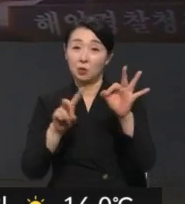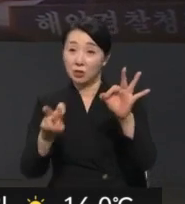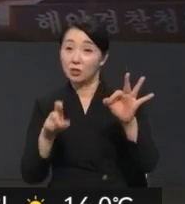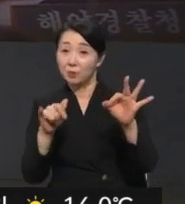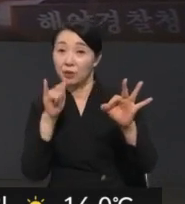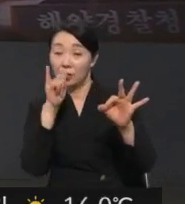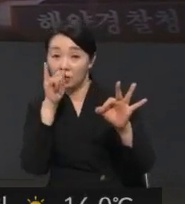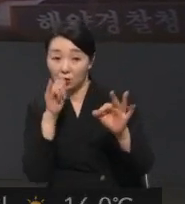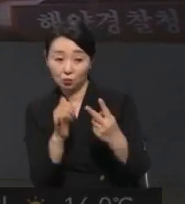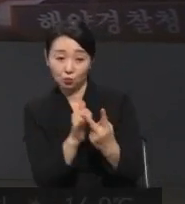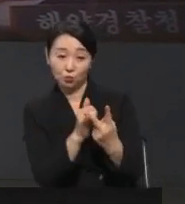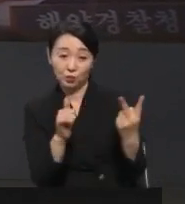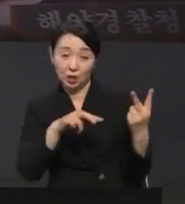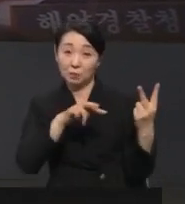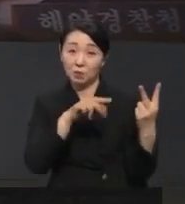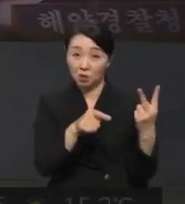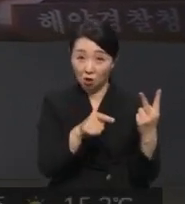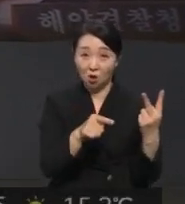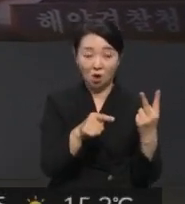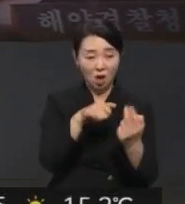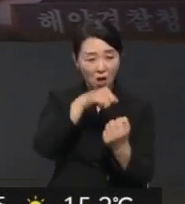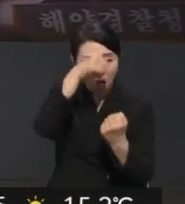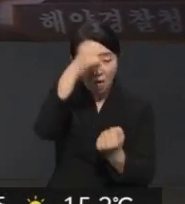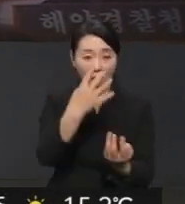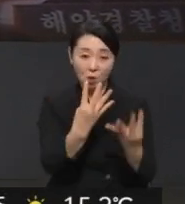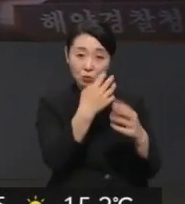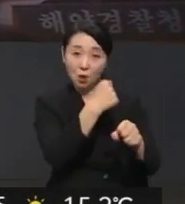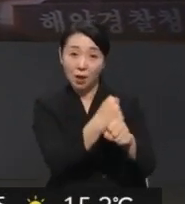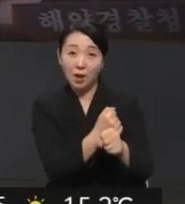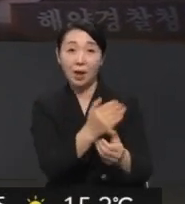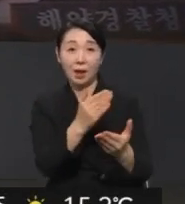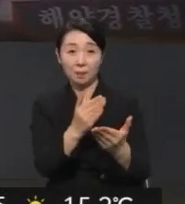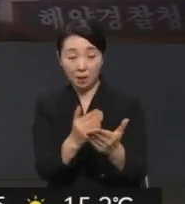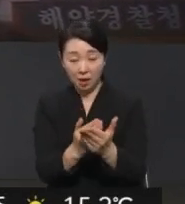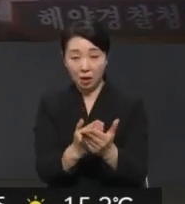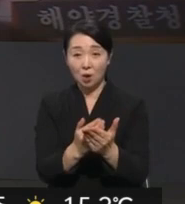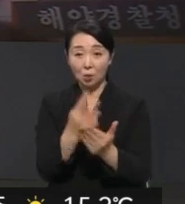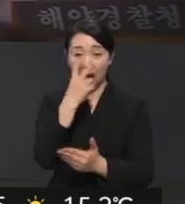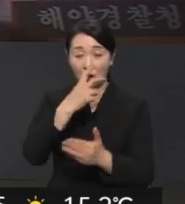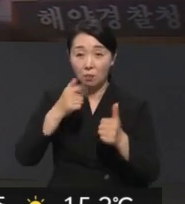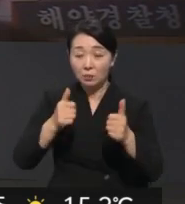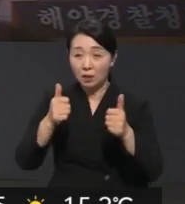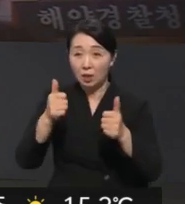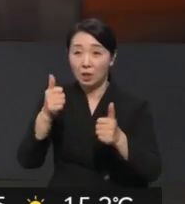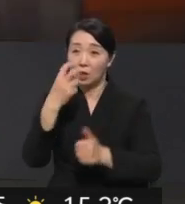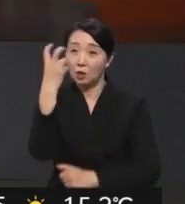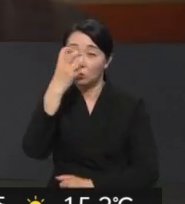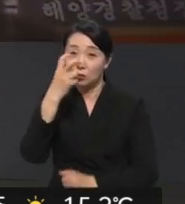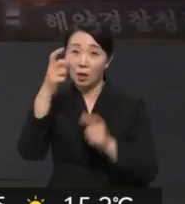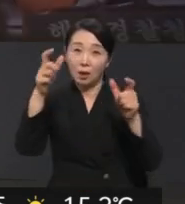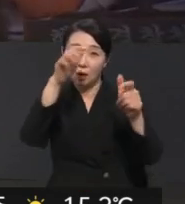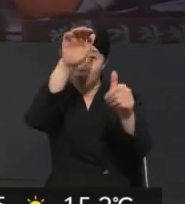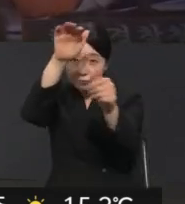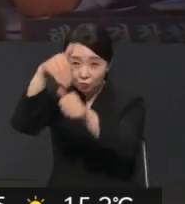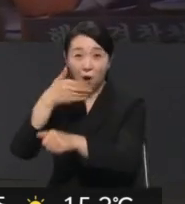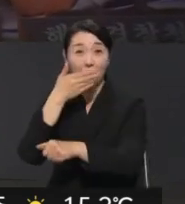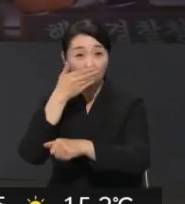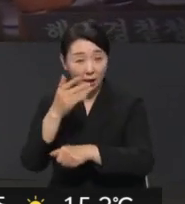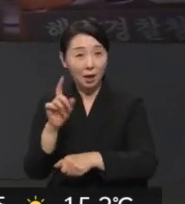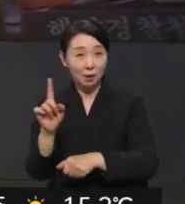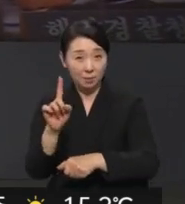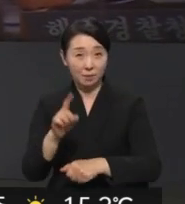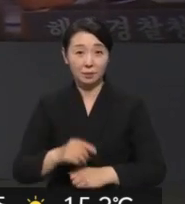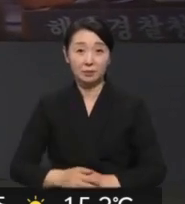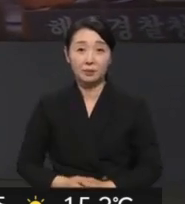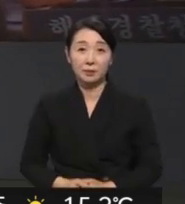사람, 특히 서욱 전 장관의 구속 여부는 검찰 수사가 윗선으로 올라갈 수 있느냐를 판가름질 주요 변수인데요.